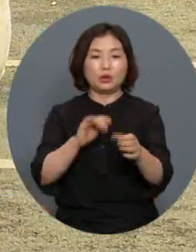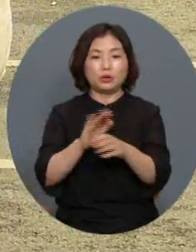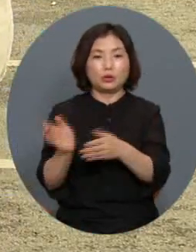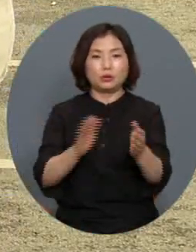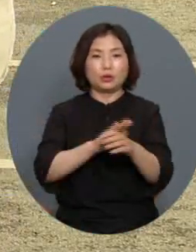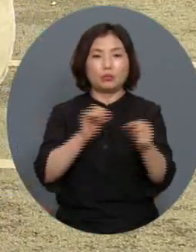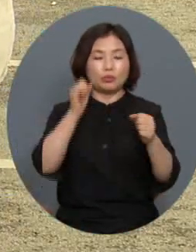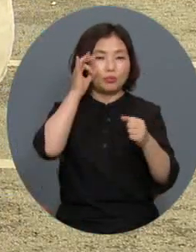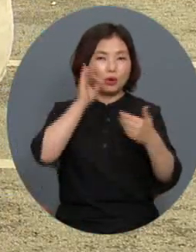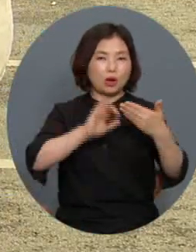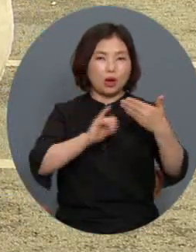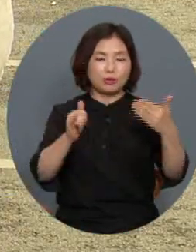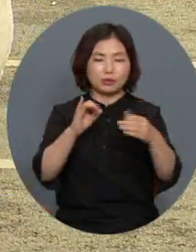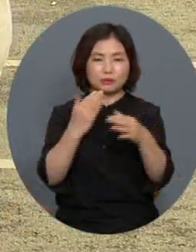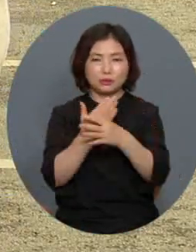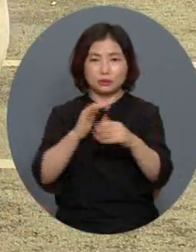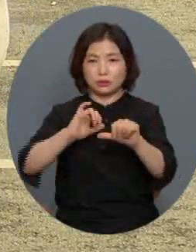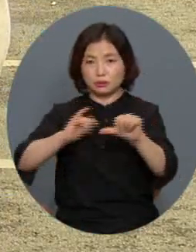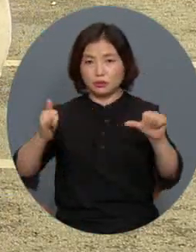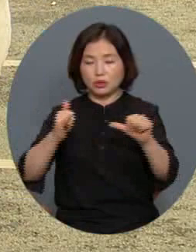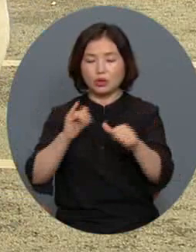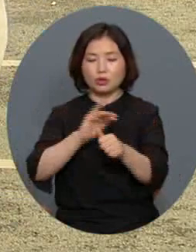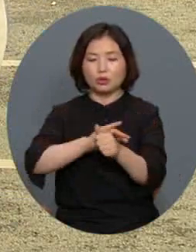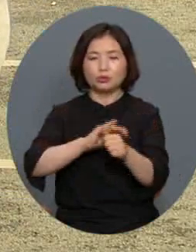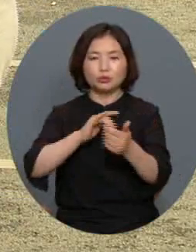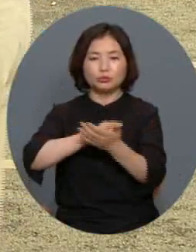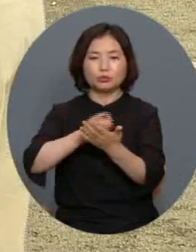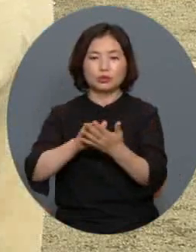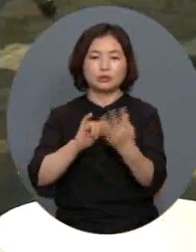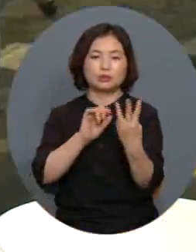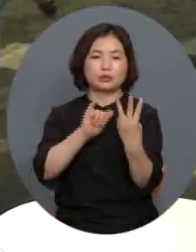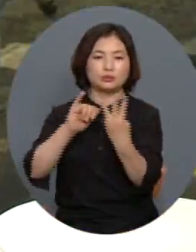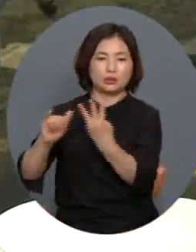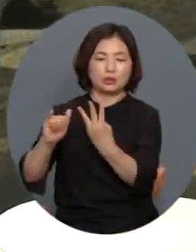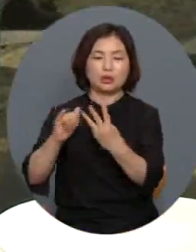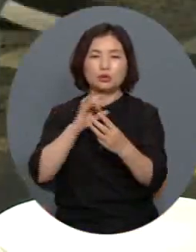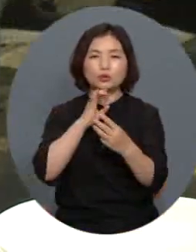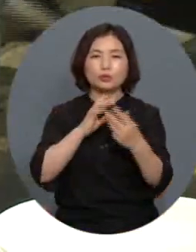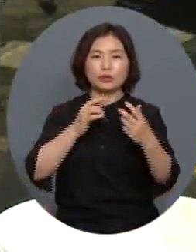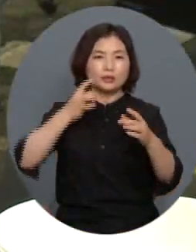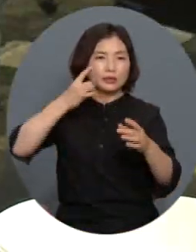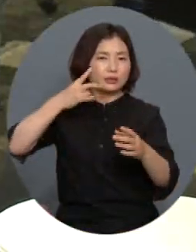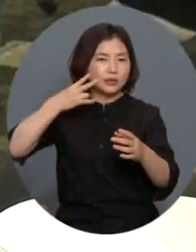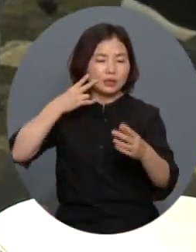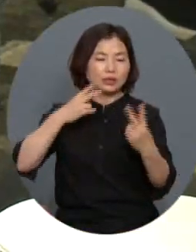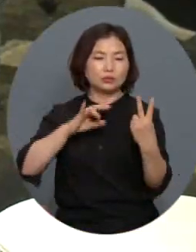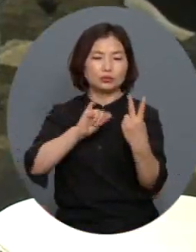경북에서는 포항 9명, 김천 5명, 경주와 문경 각각 3명, 구미와 예천